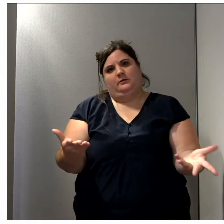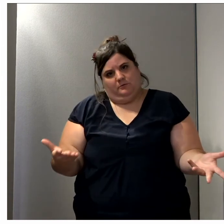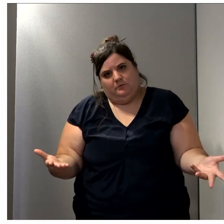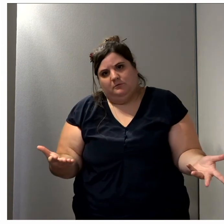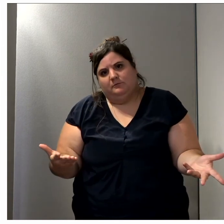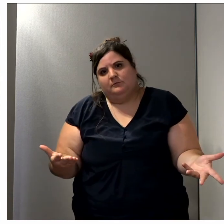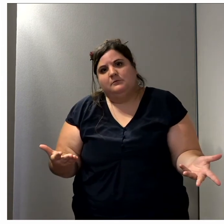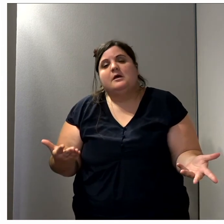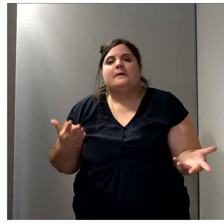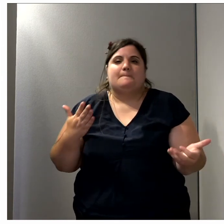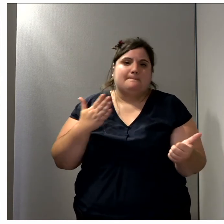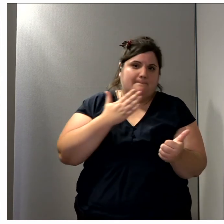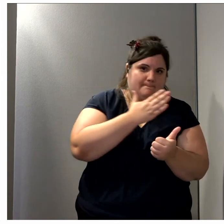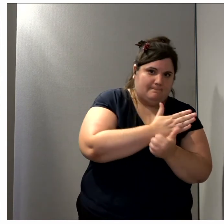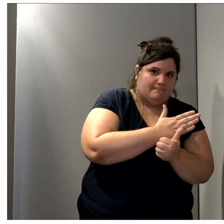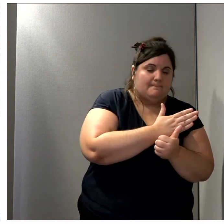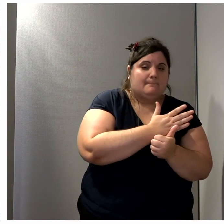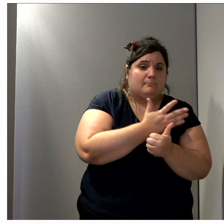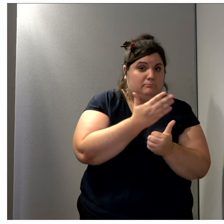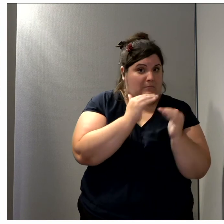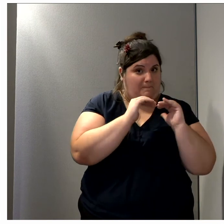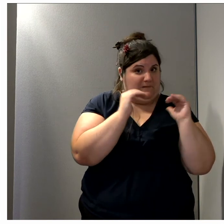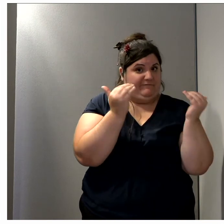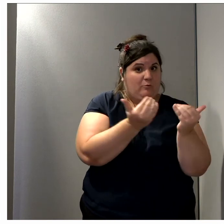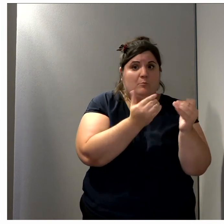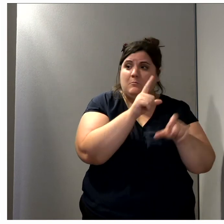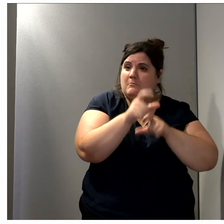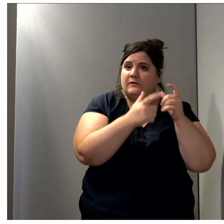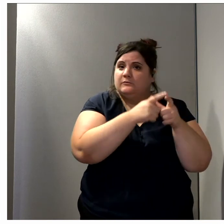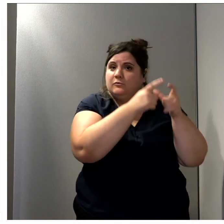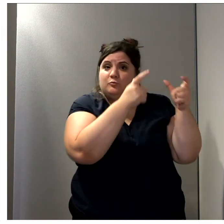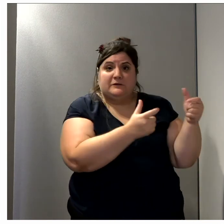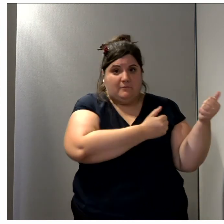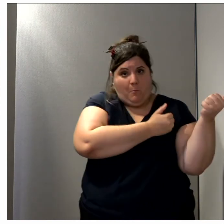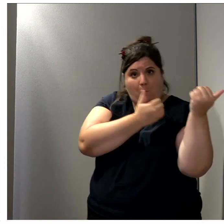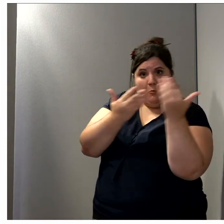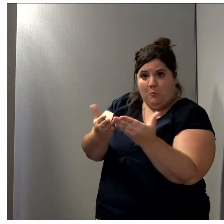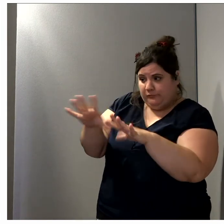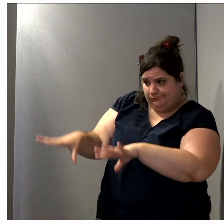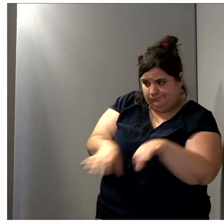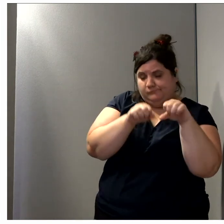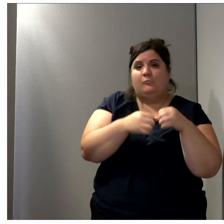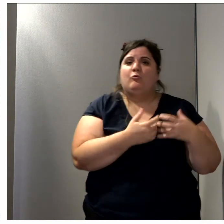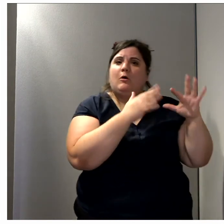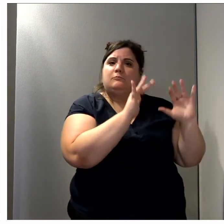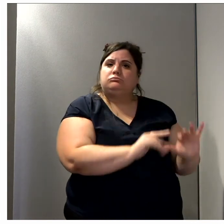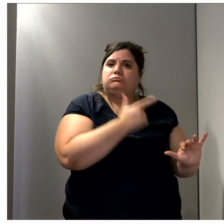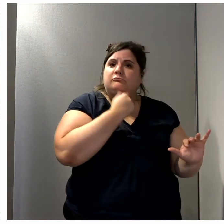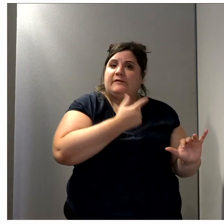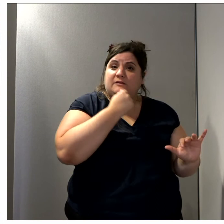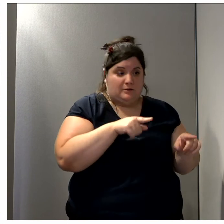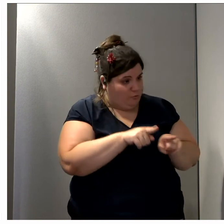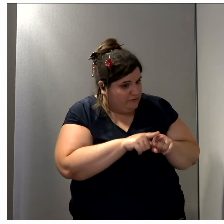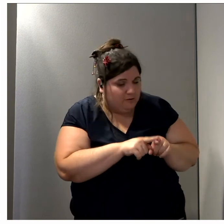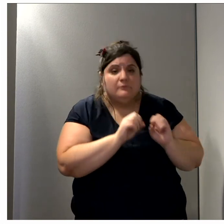qui comprend une plateforme pour les employeurs facilitant la saisie d'une offre d'emploi, son